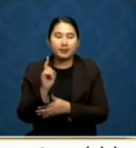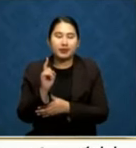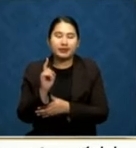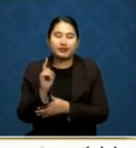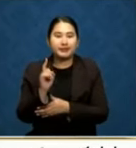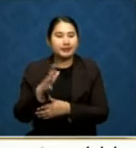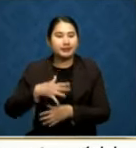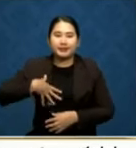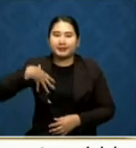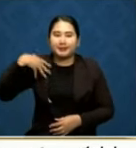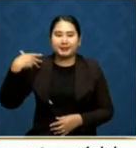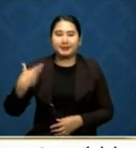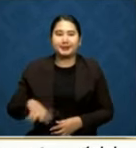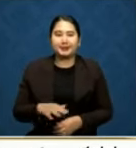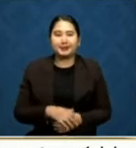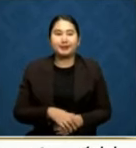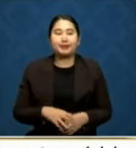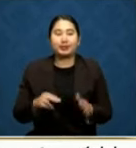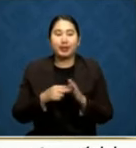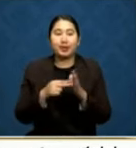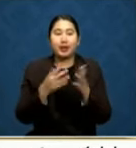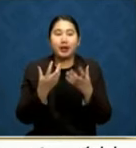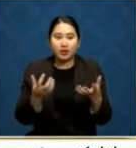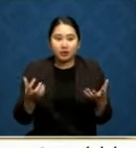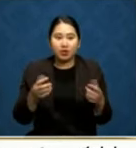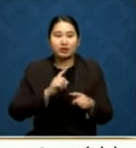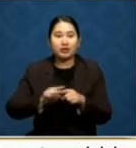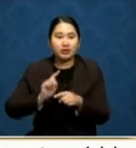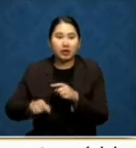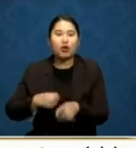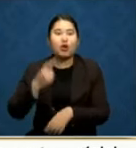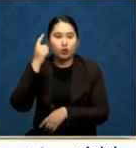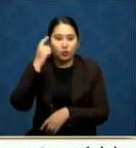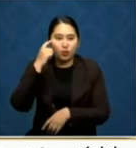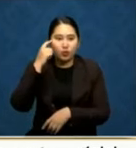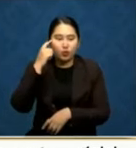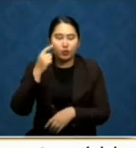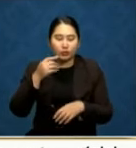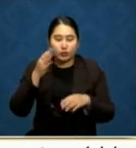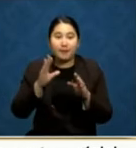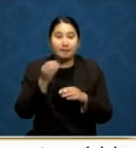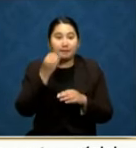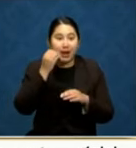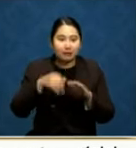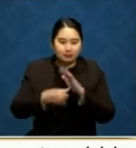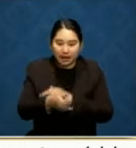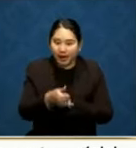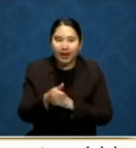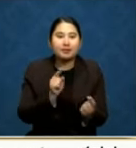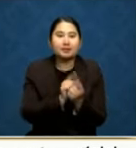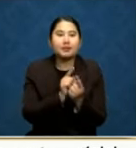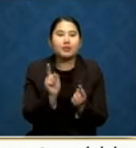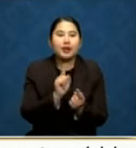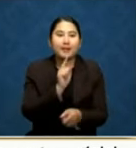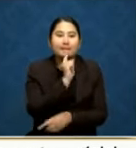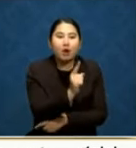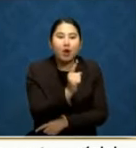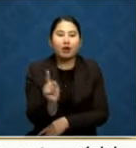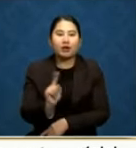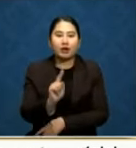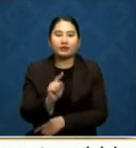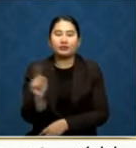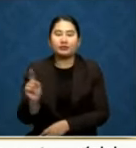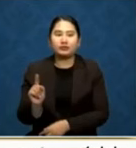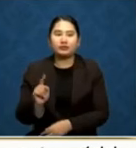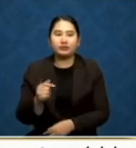ผู้บริโภคเป็คนทใช้สินค้าเขาจะไดรู้วออกจากบ้านเขาจะไปหาใครไปหาท่านในที่ไหน